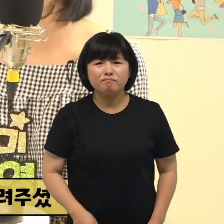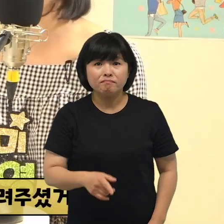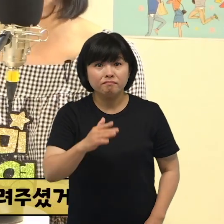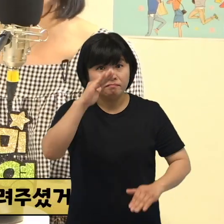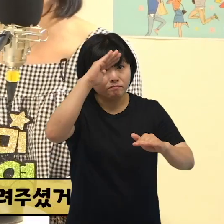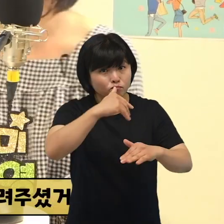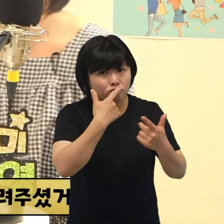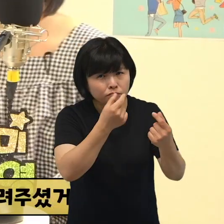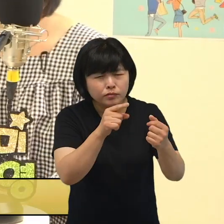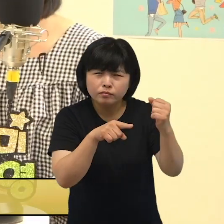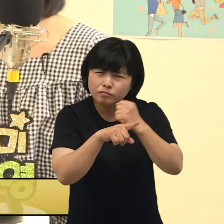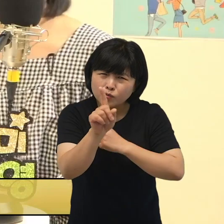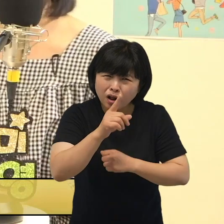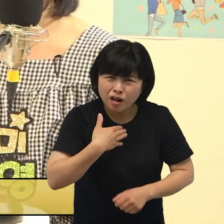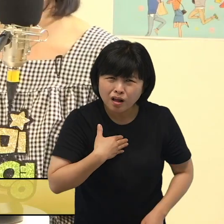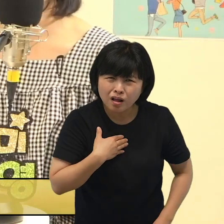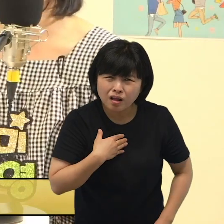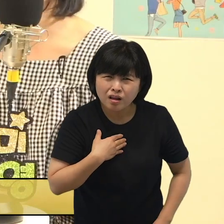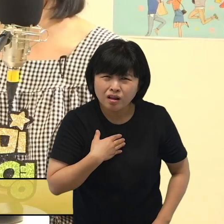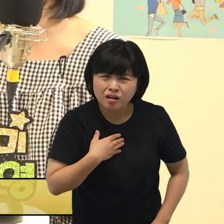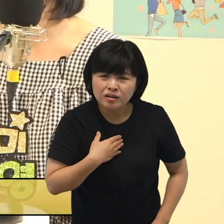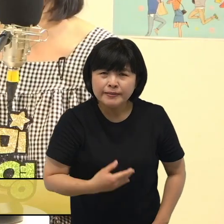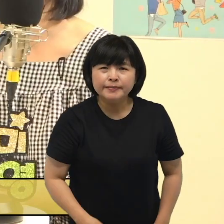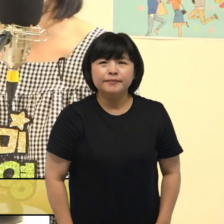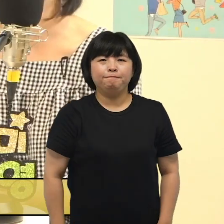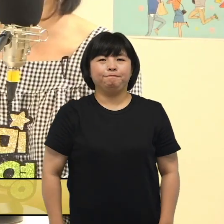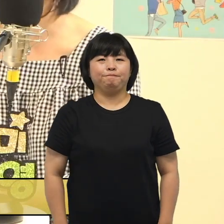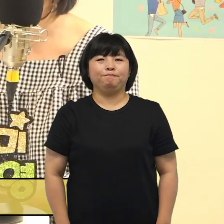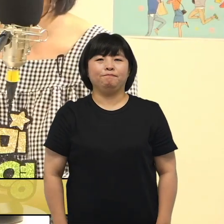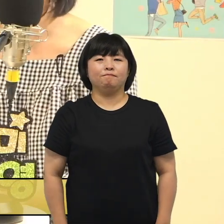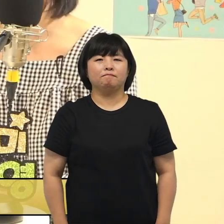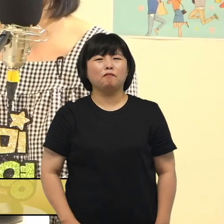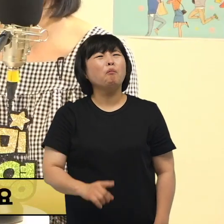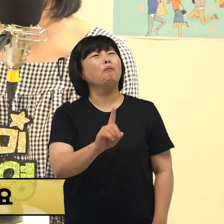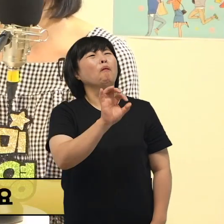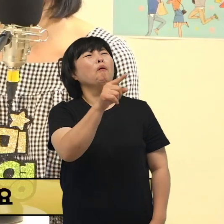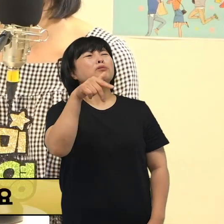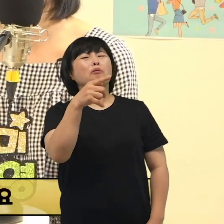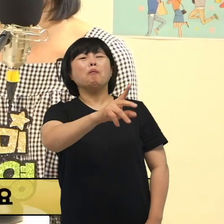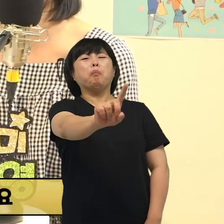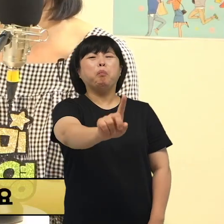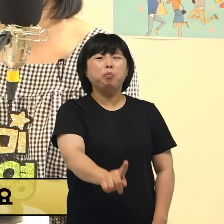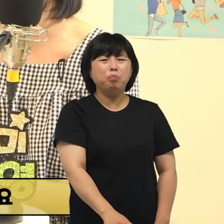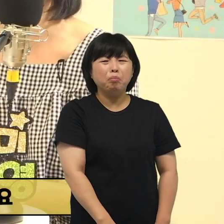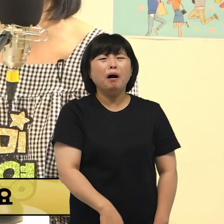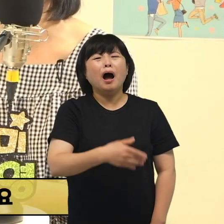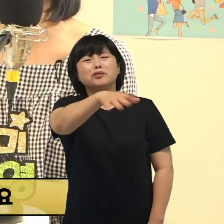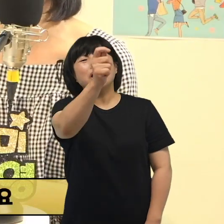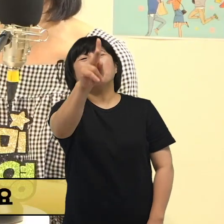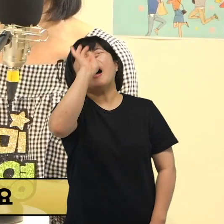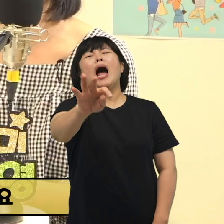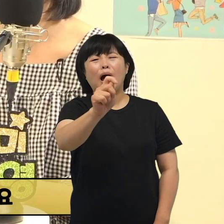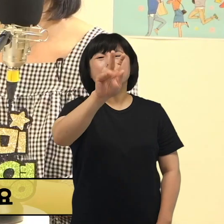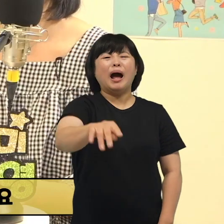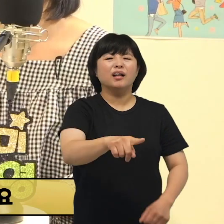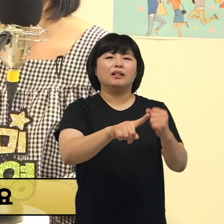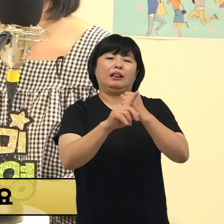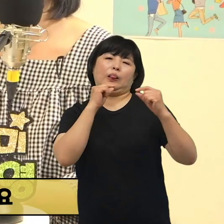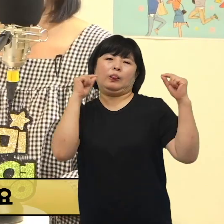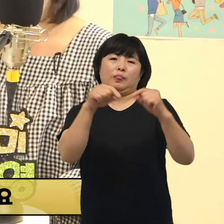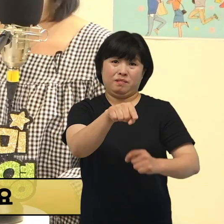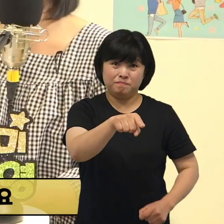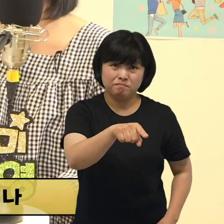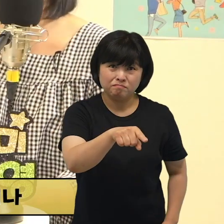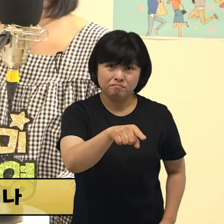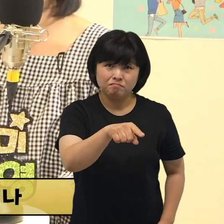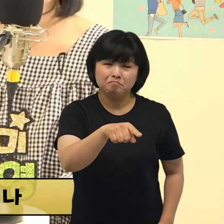재영님이 알려주셨거든요. 네. 근데 이게 그 뜻이 뭐냐면 어쩌라고 가서 TV나 봐네요.